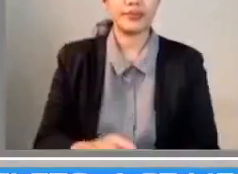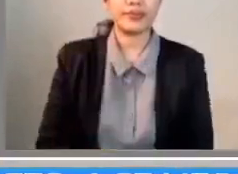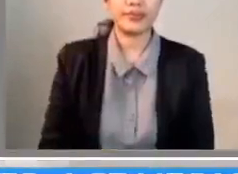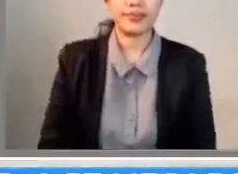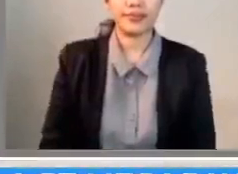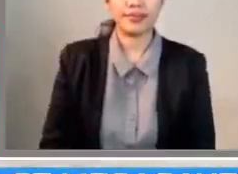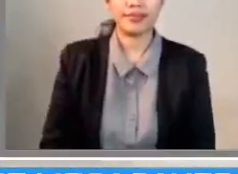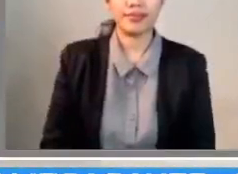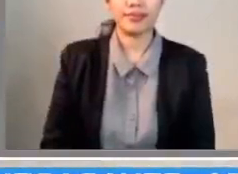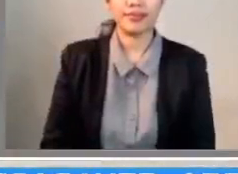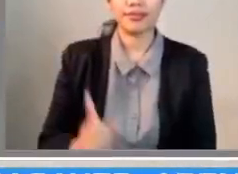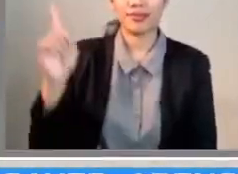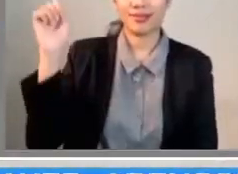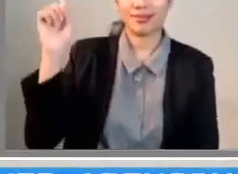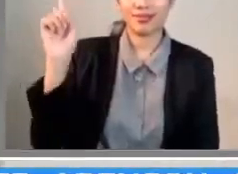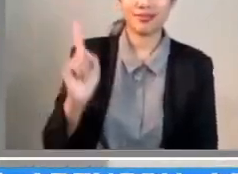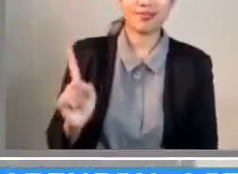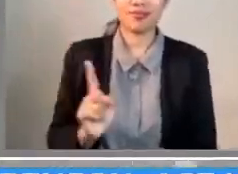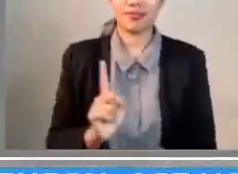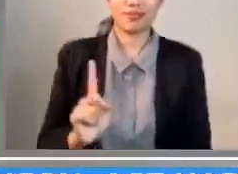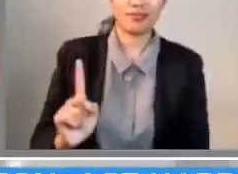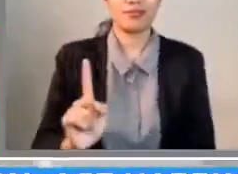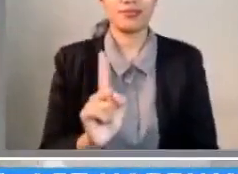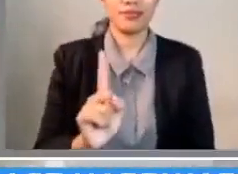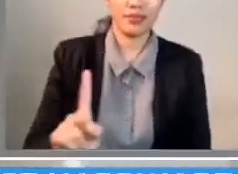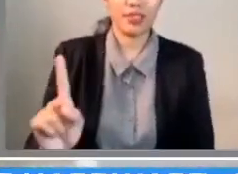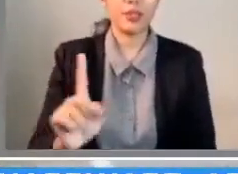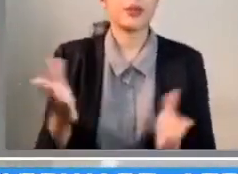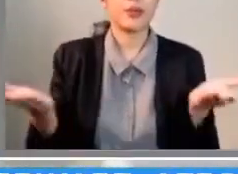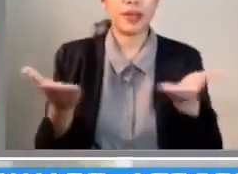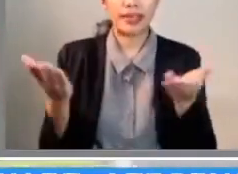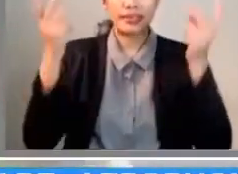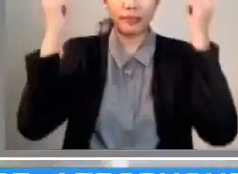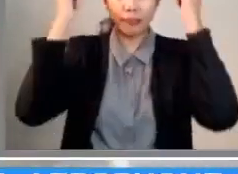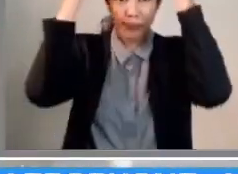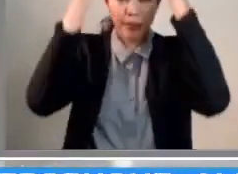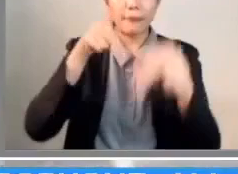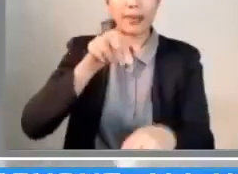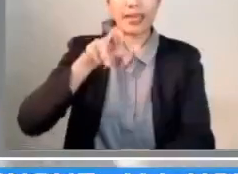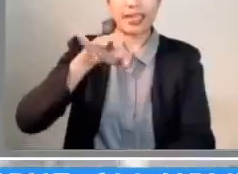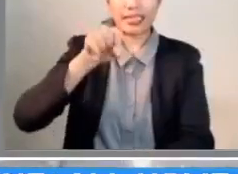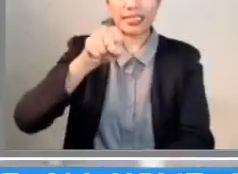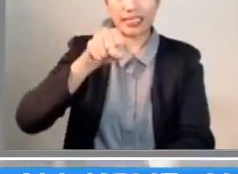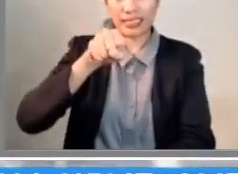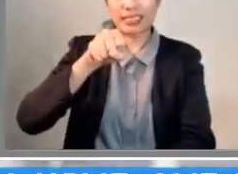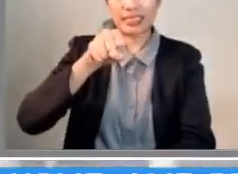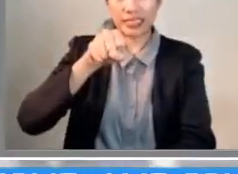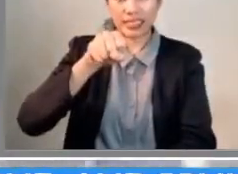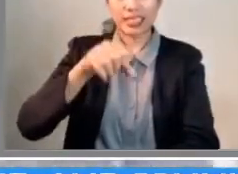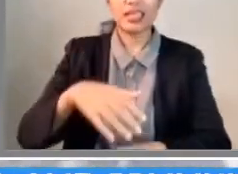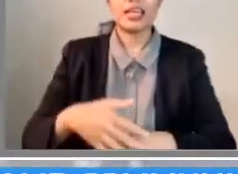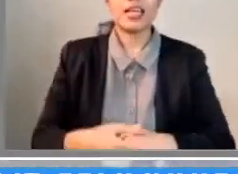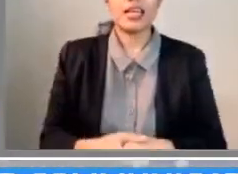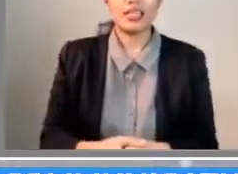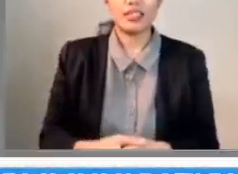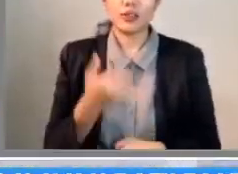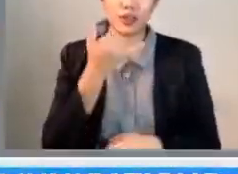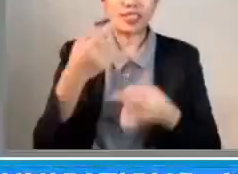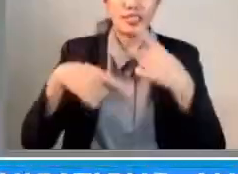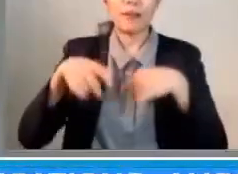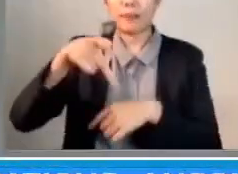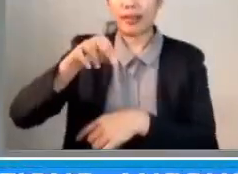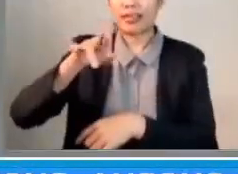Umiksena na sa Paris si Kapuso star Heart Evangelista. Rumarampa siya habang may daladalang palm tree sa loob ng department